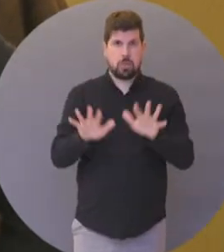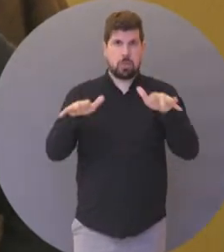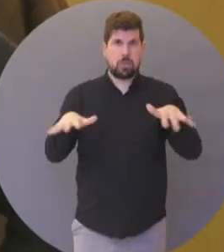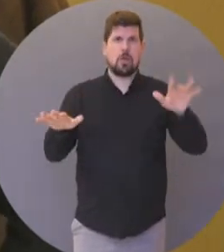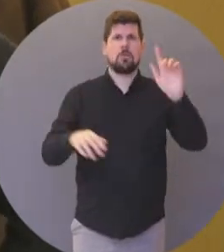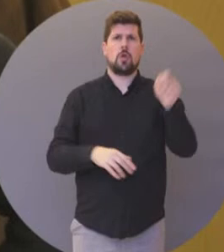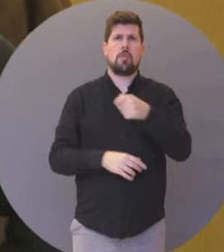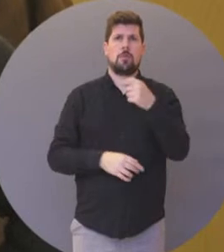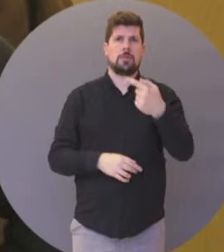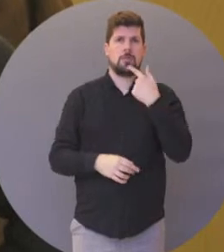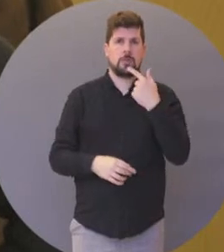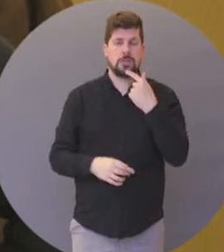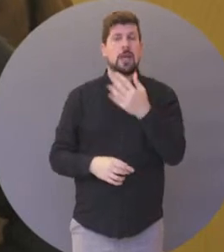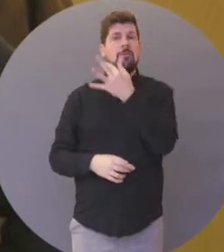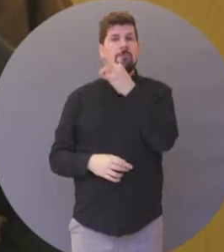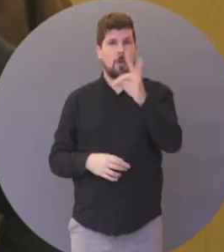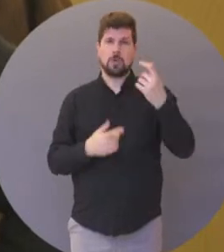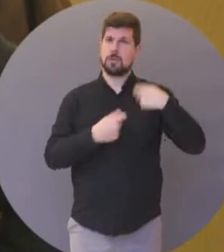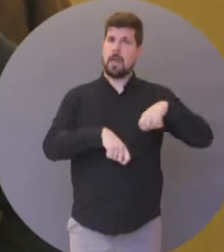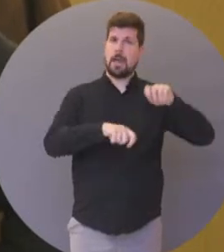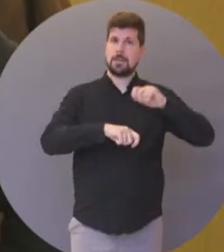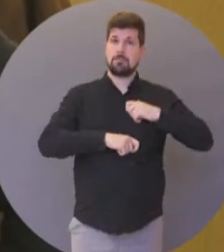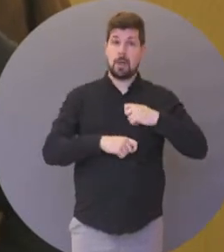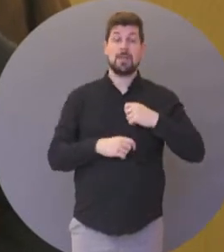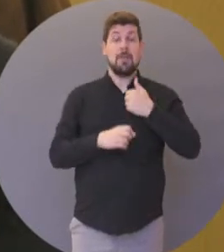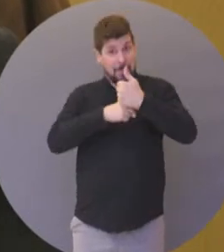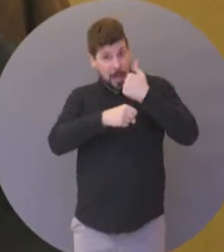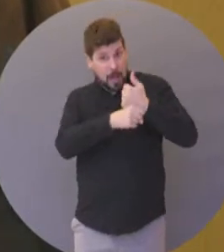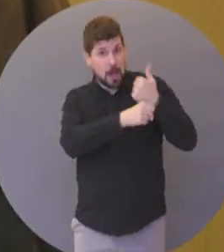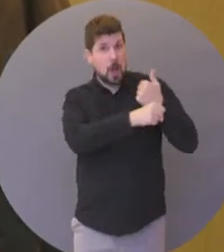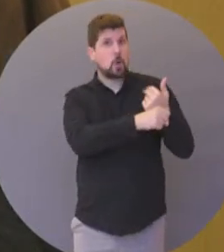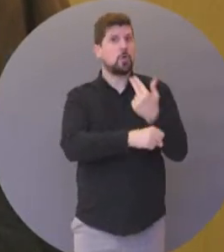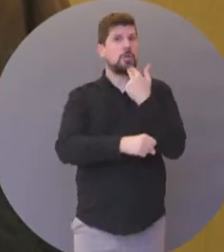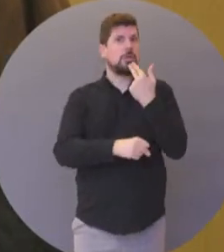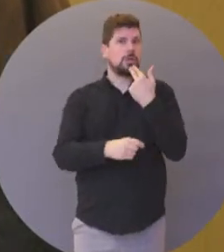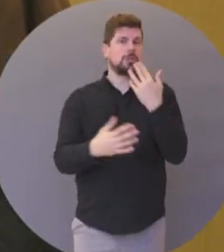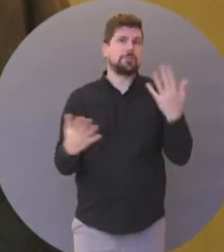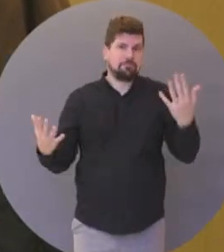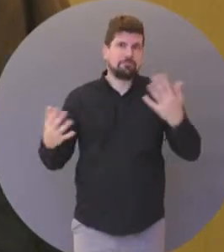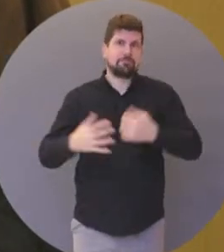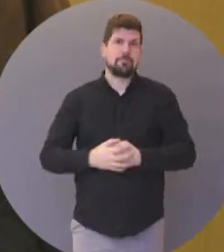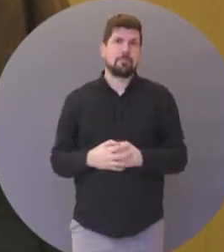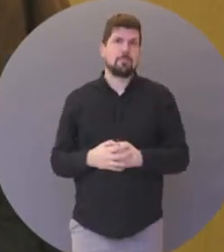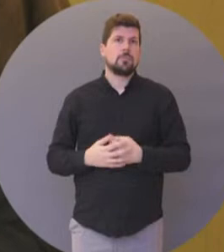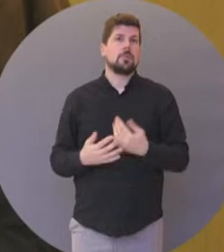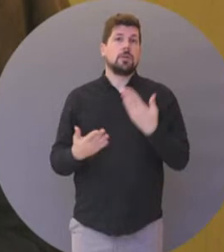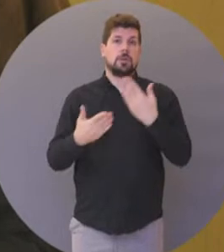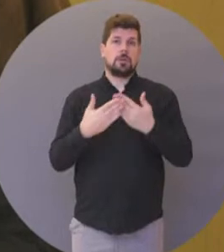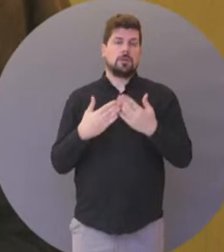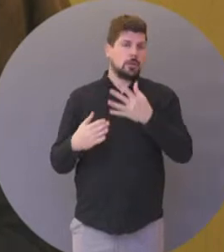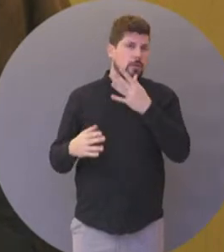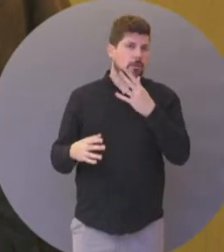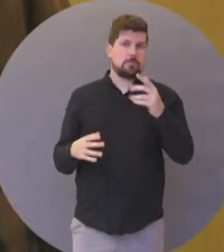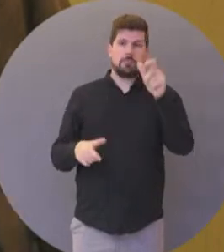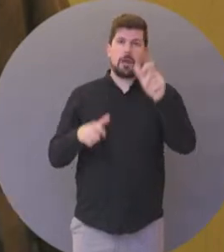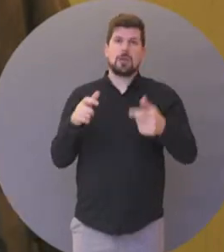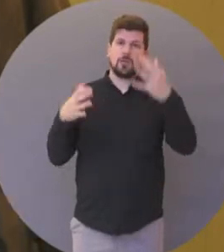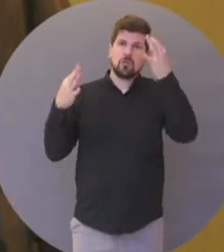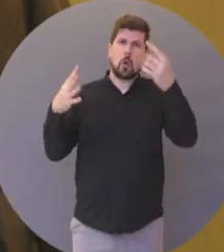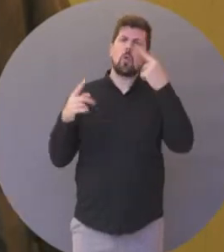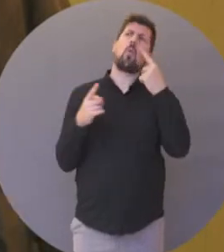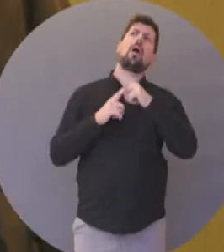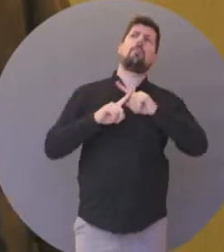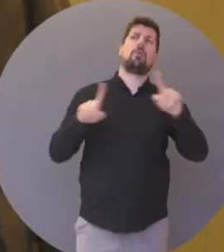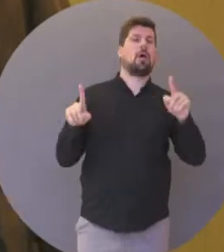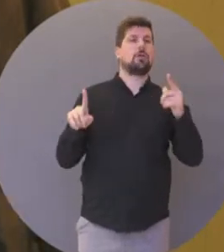la France et l'Espagne réunis une réalité impossible à remettre en question même pour le pire des climato-sceptiques dans